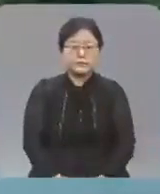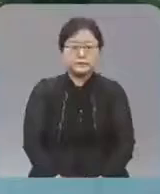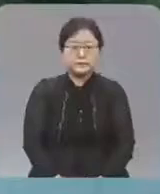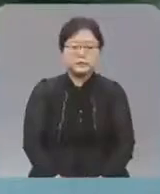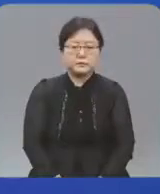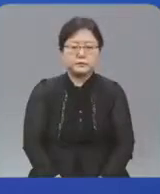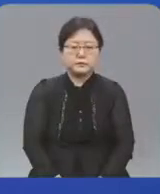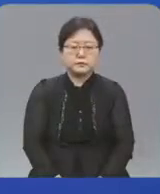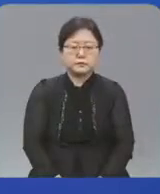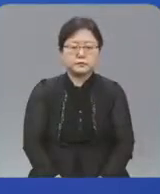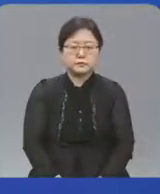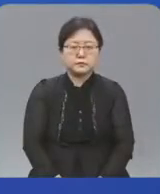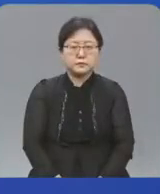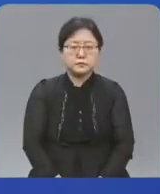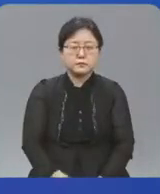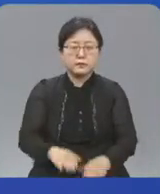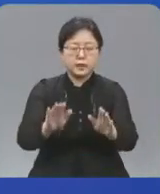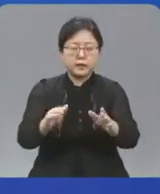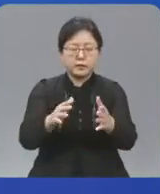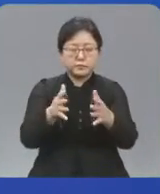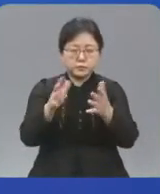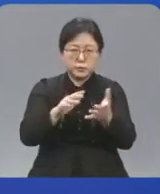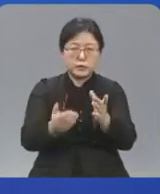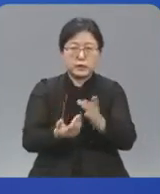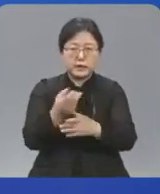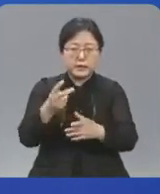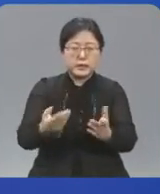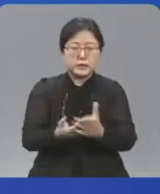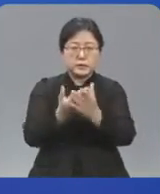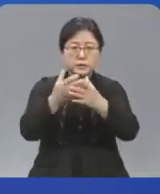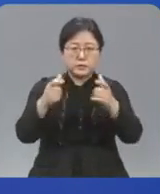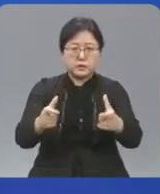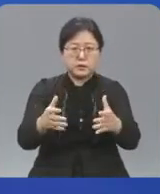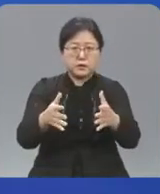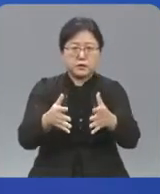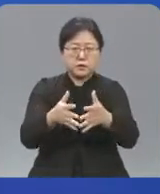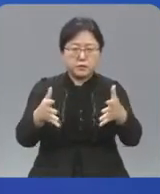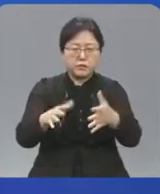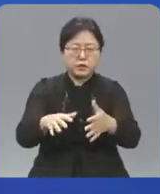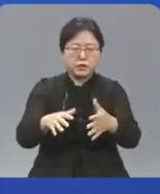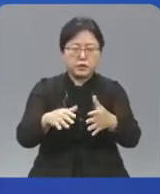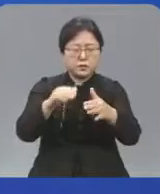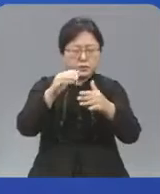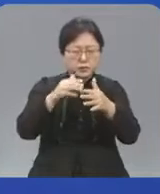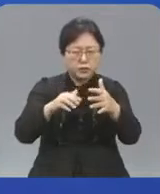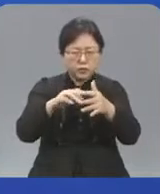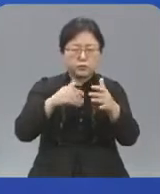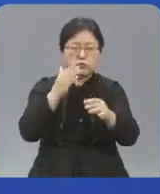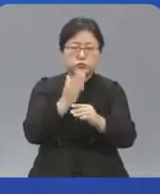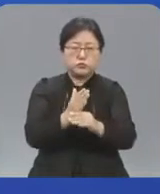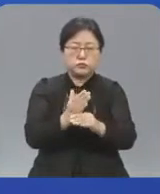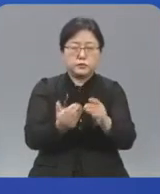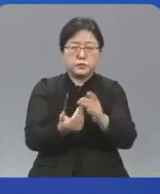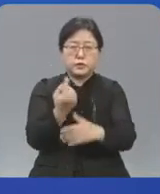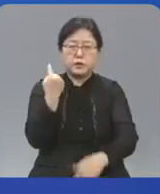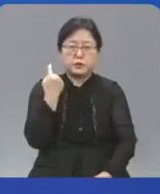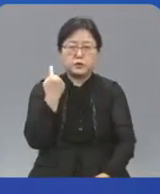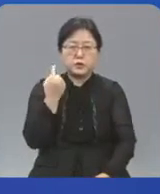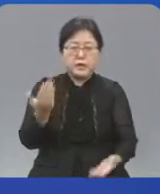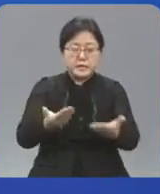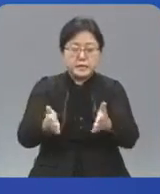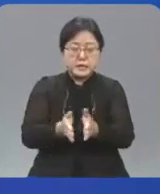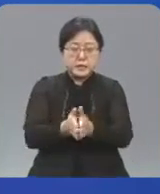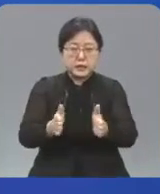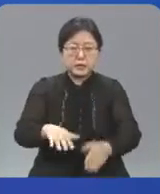김정대입니다. 이번 붕괴 사고는 재개발 구역에서 건물을 철거하던 도중 일어났습니다. 어제가 본격적으로